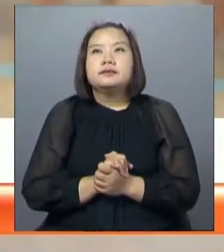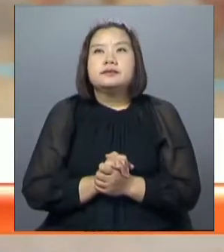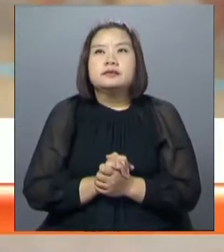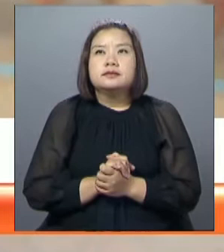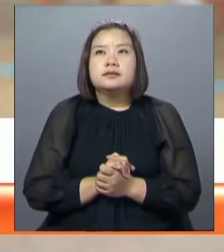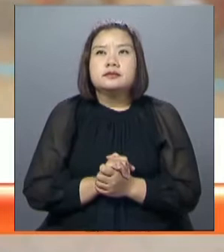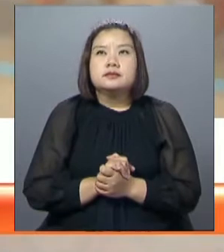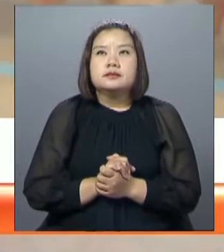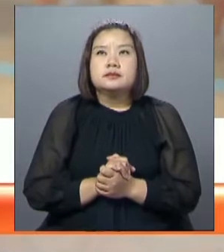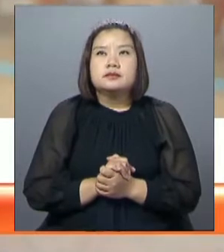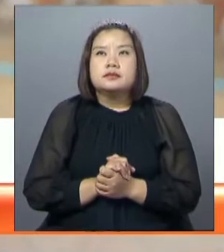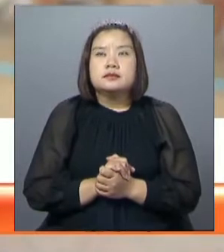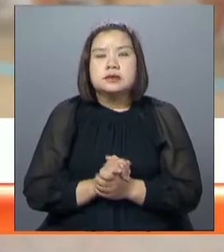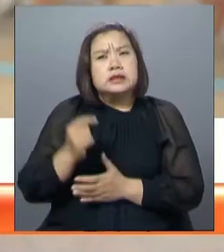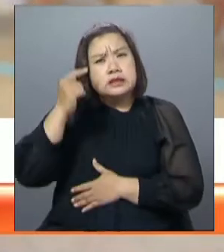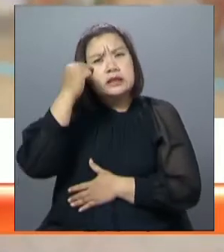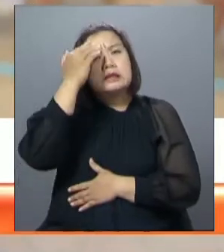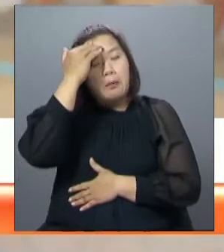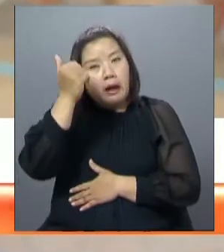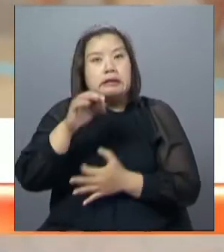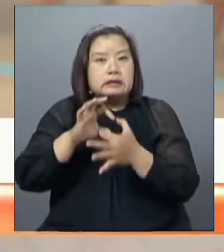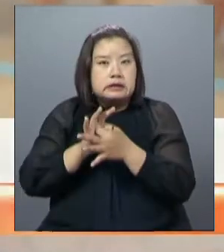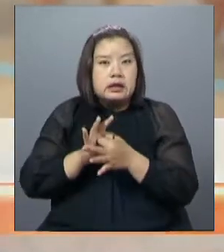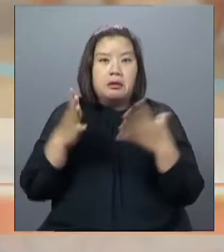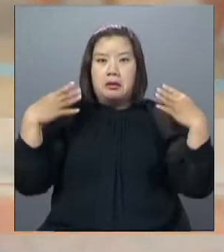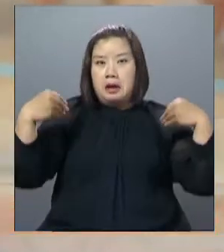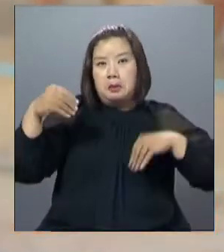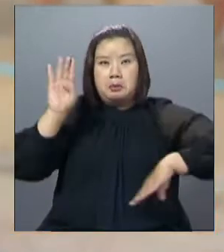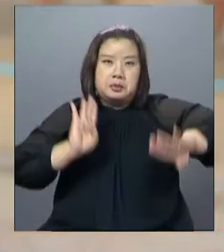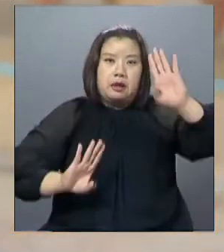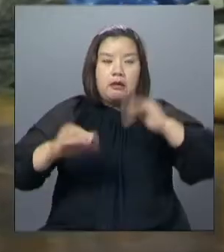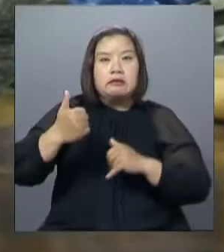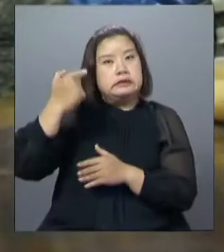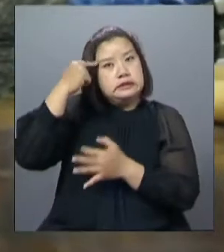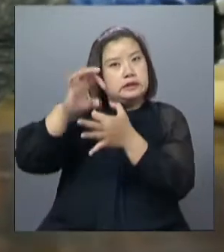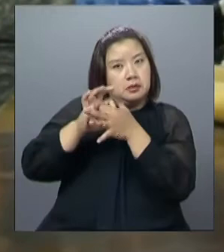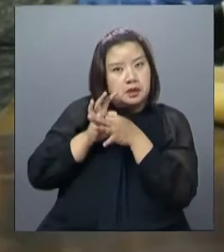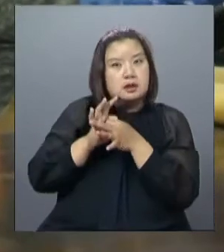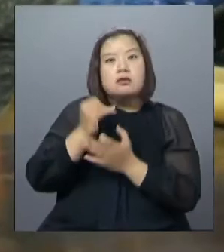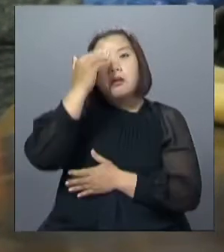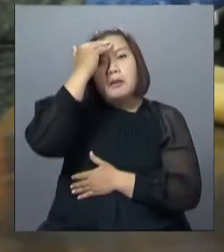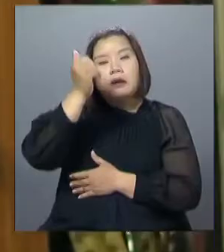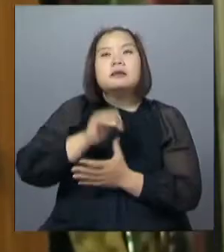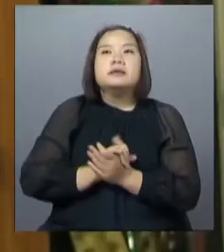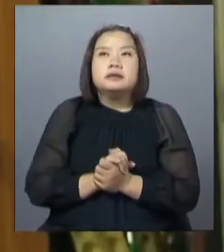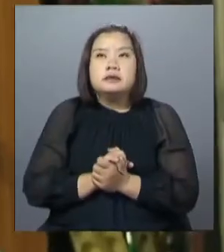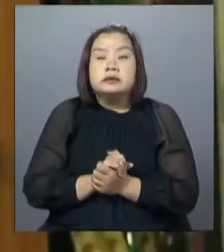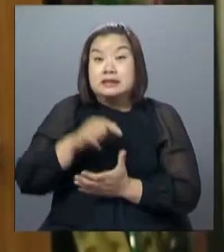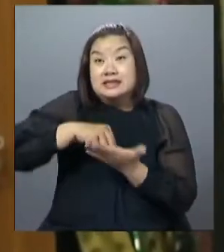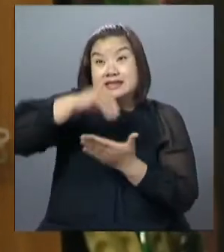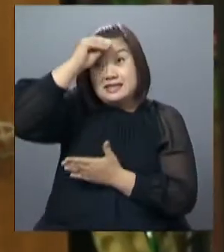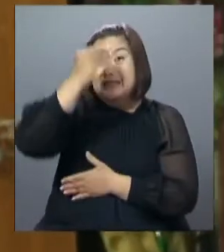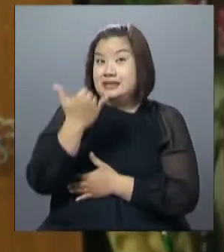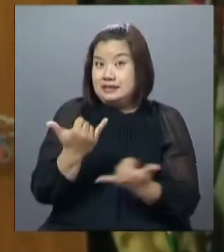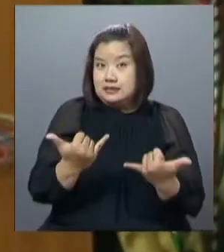ราตัวอ่อนมาฟื้นฟูขึ้นมาใหม่แล้วก็นำมาเป็นจุดเด่นเนื่องจากว่าการรำตัวอ่อนของโรงเรียนแจ้งวิทยานี้เป็นการร